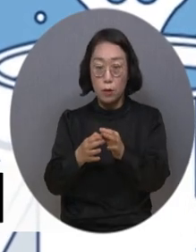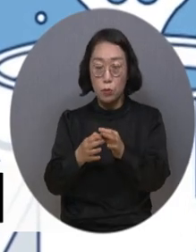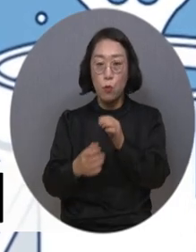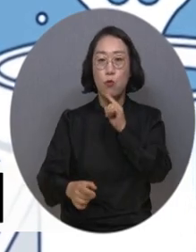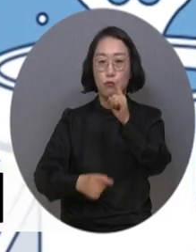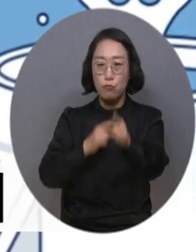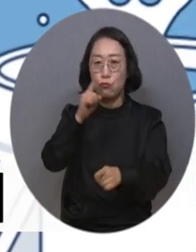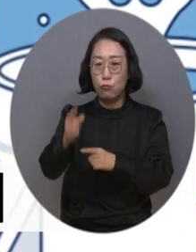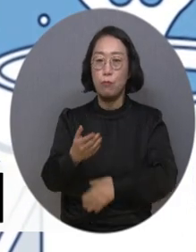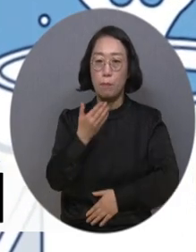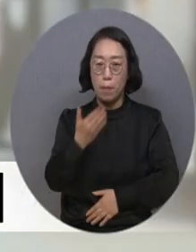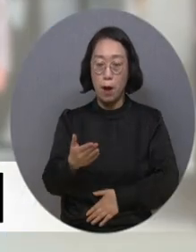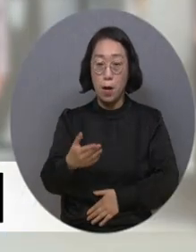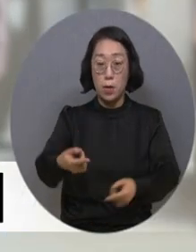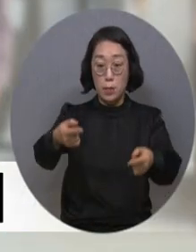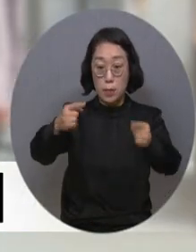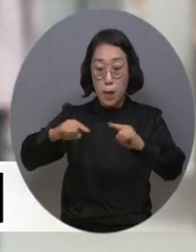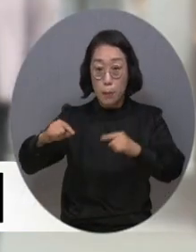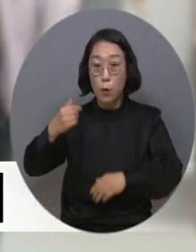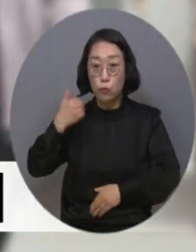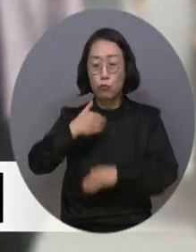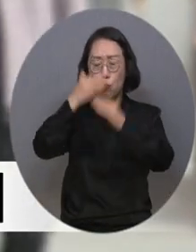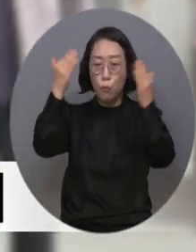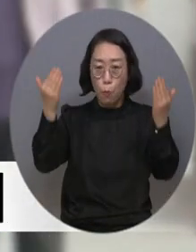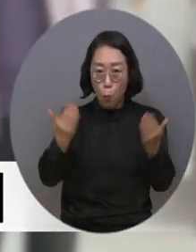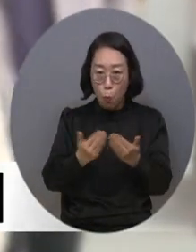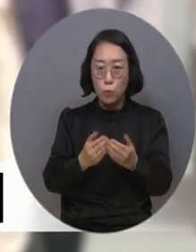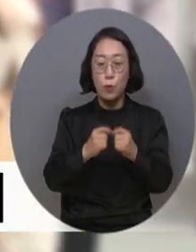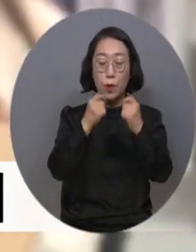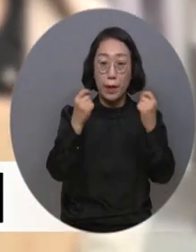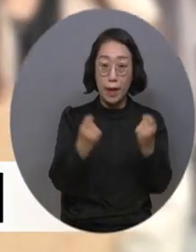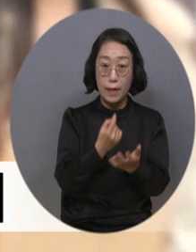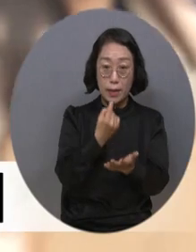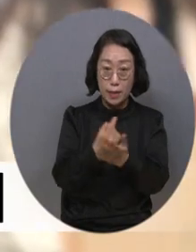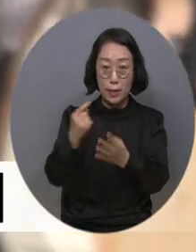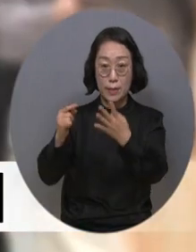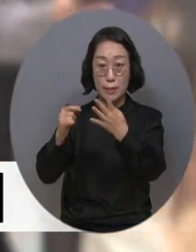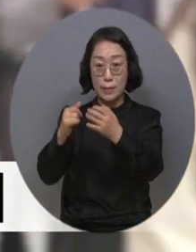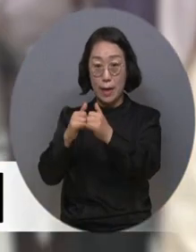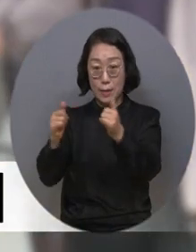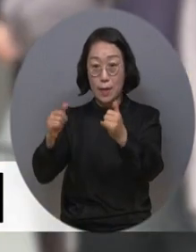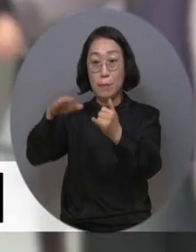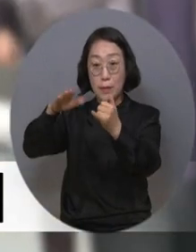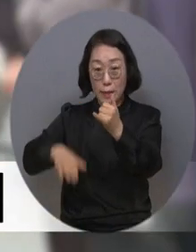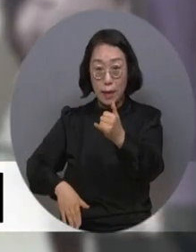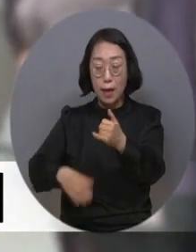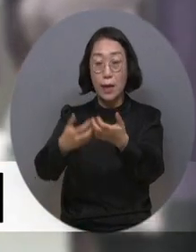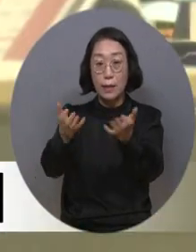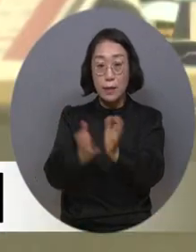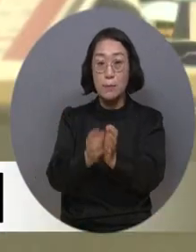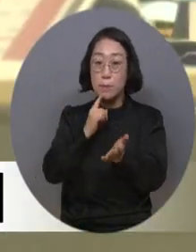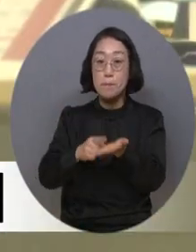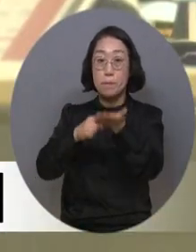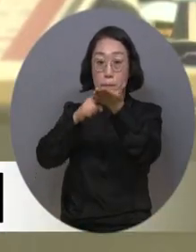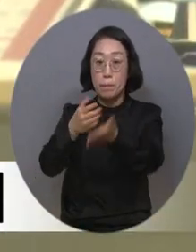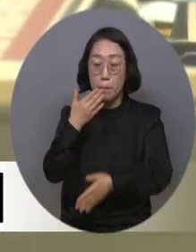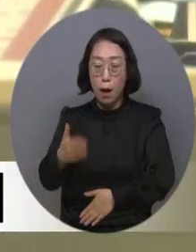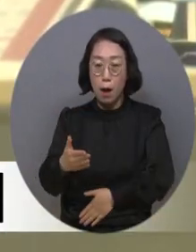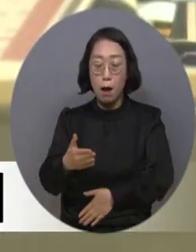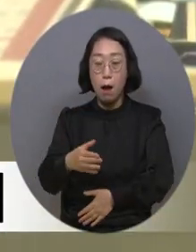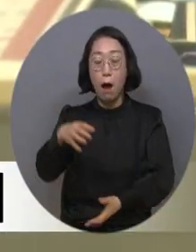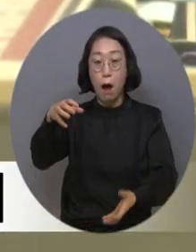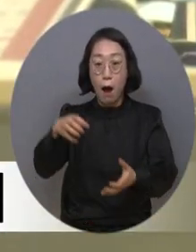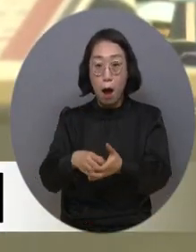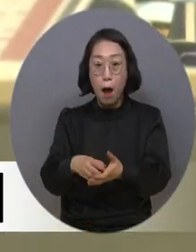했습니다 참여대상은 국민 누구나 개인 또는 사인 이내에 단체로 참여할 수 있으며 수상자들에게는 총